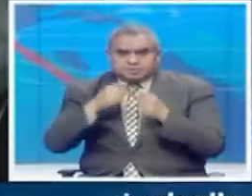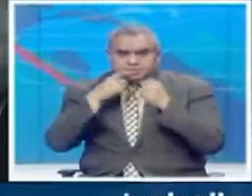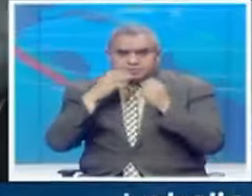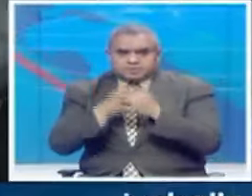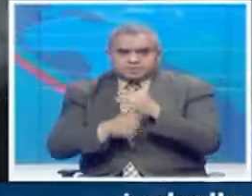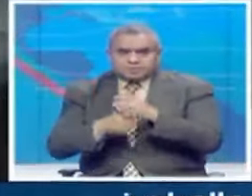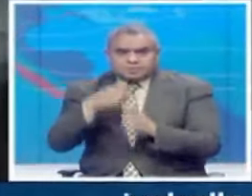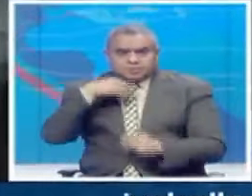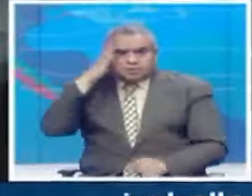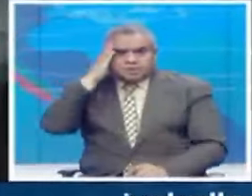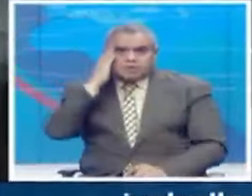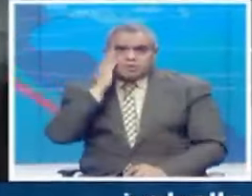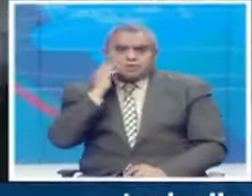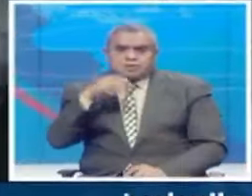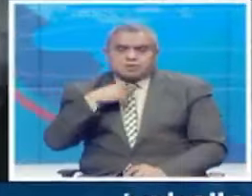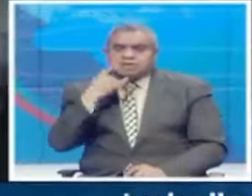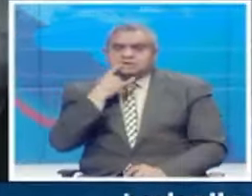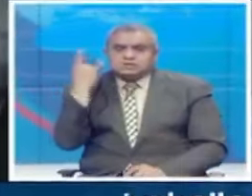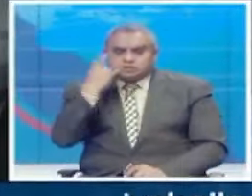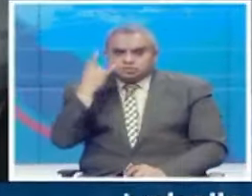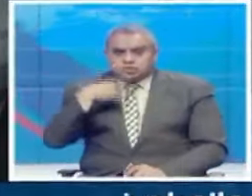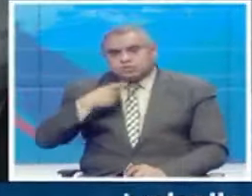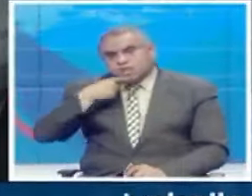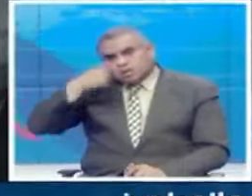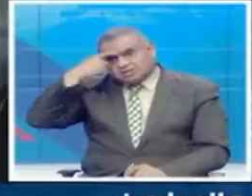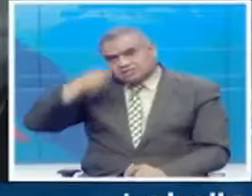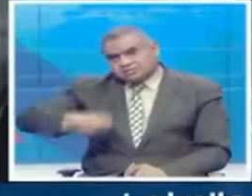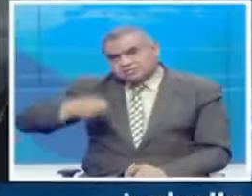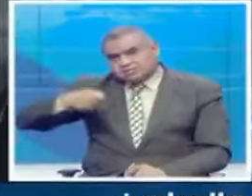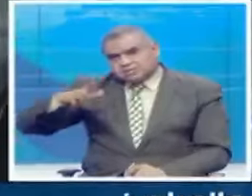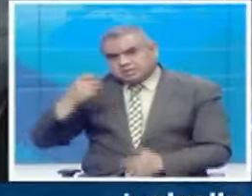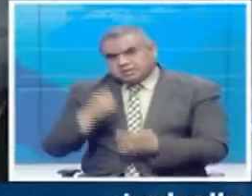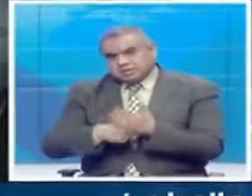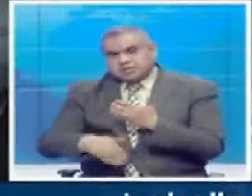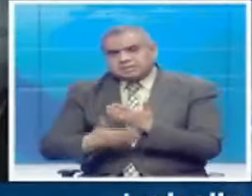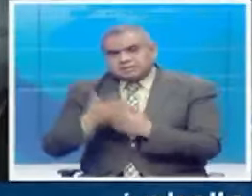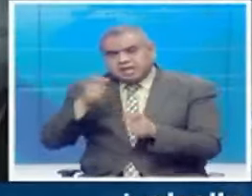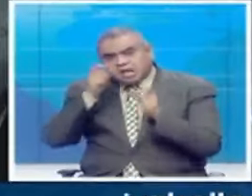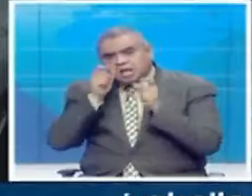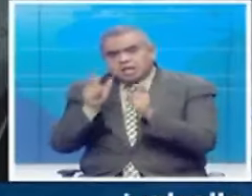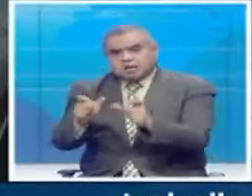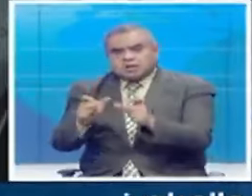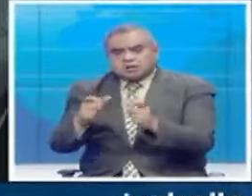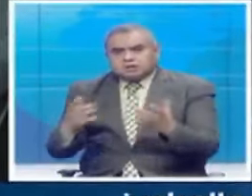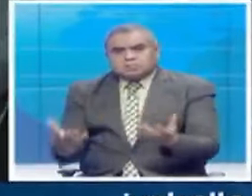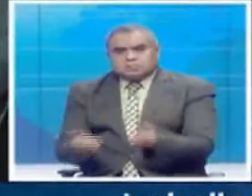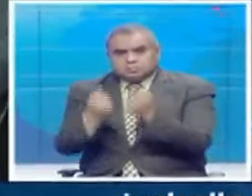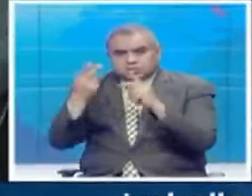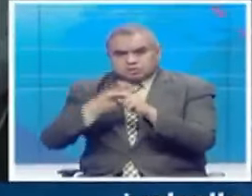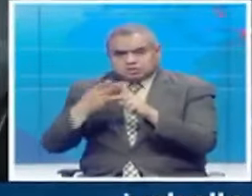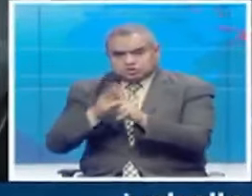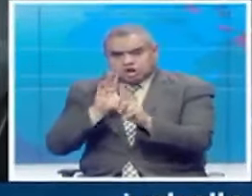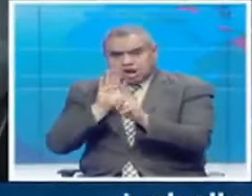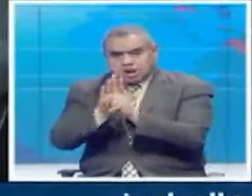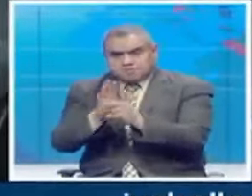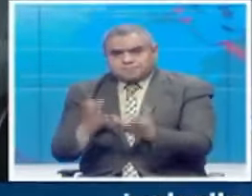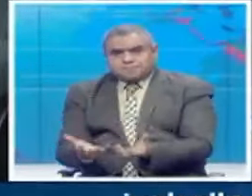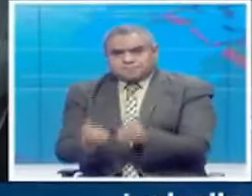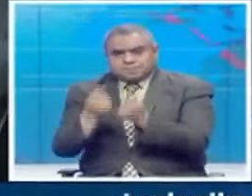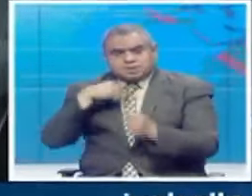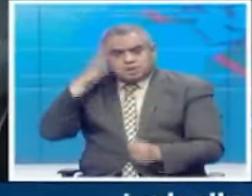احنا بنهني نفسنا ونهني الشرطة، ده حصن امان للبلد كلها، ودي حاجة جميلة احنا